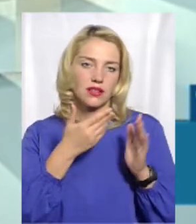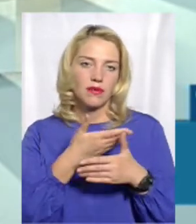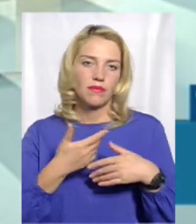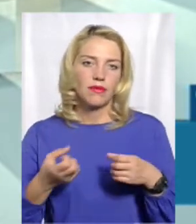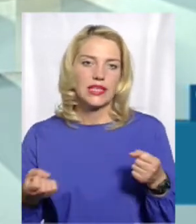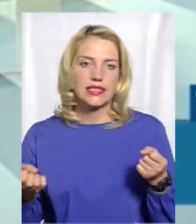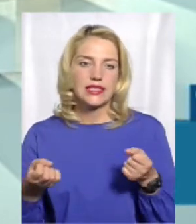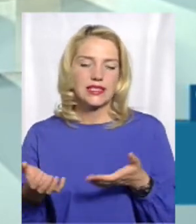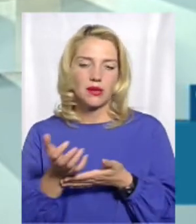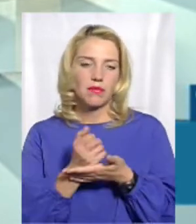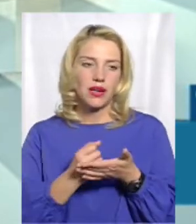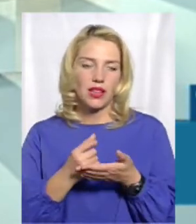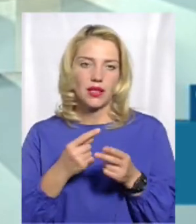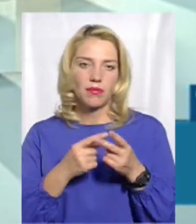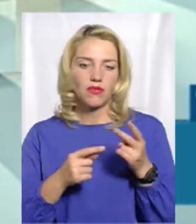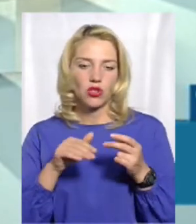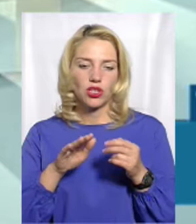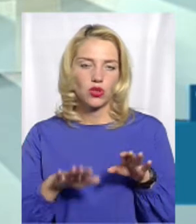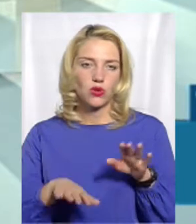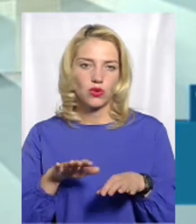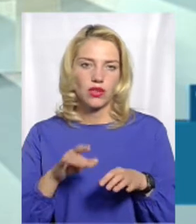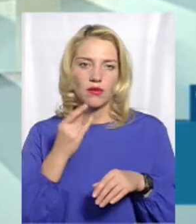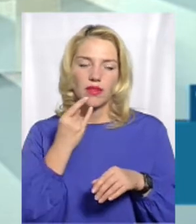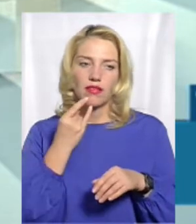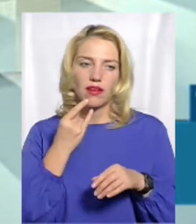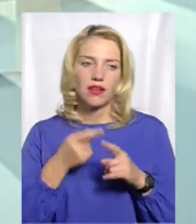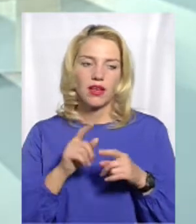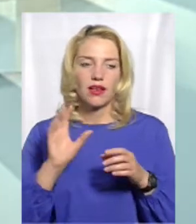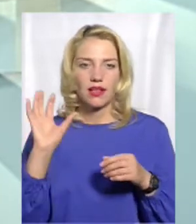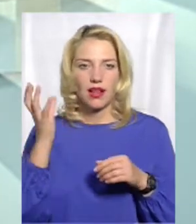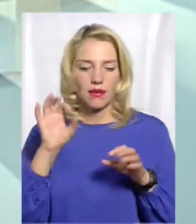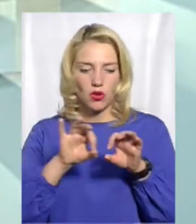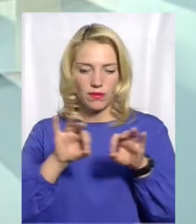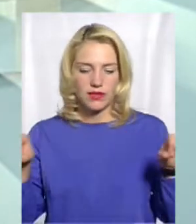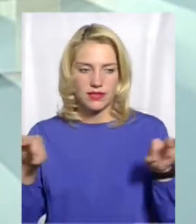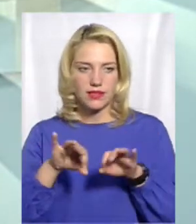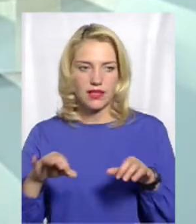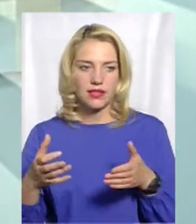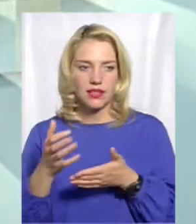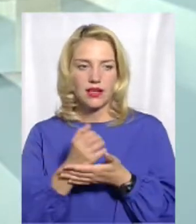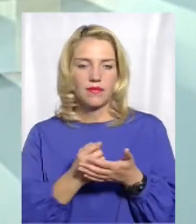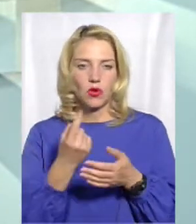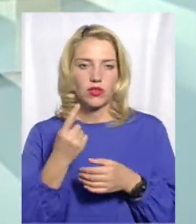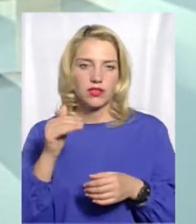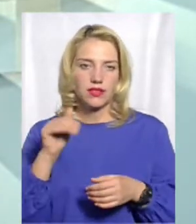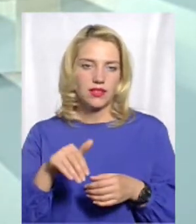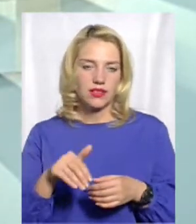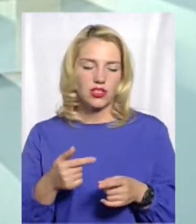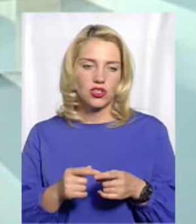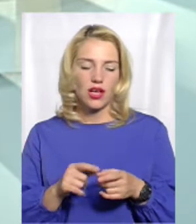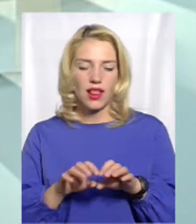вже 1,5 тонни батарейок. Лампи люмінесцентні в нас є лідерами, їх ми зібрали 11 тисяч,